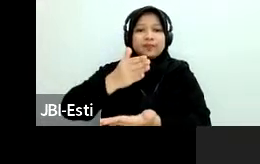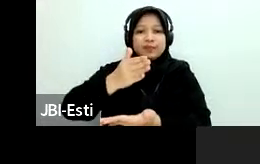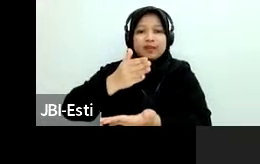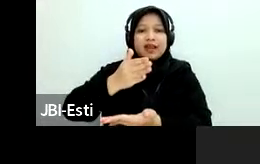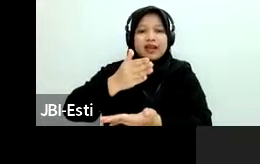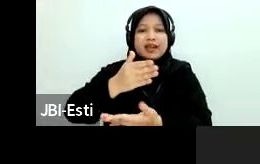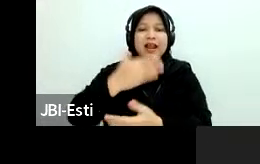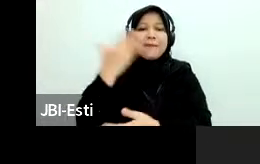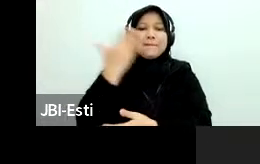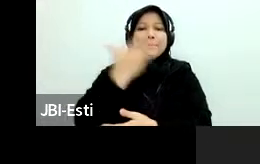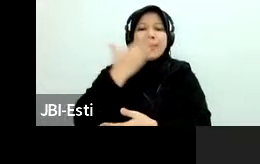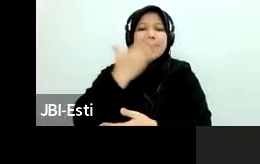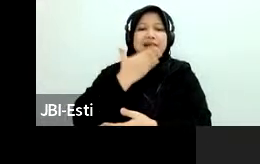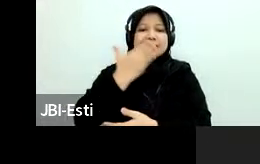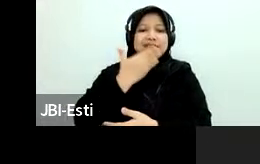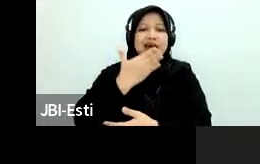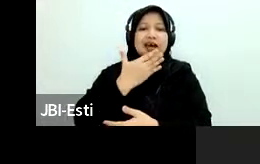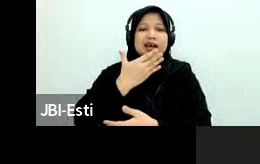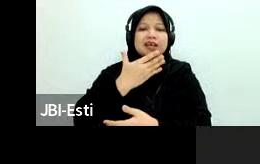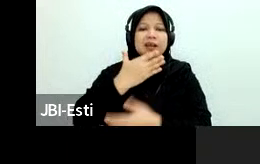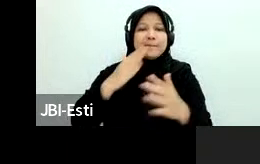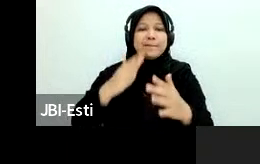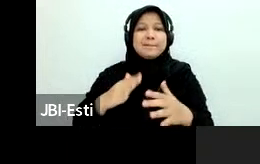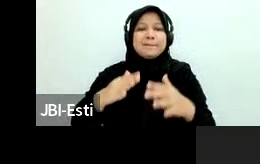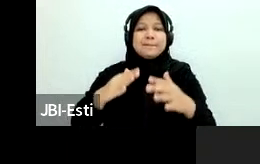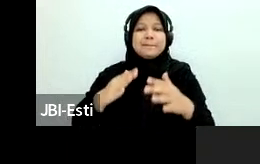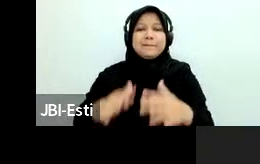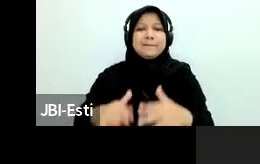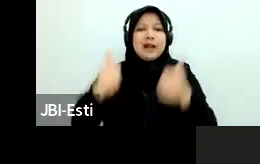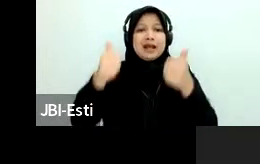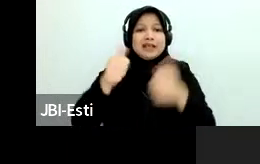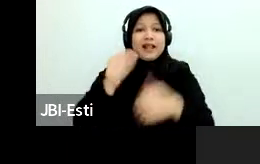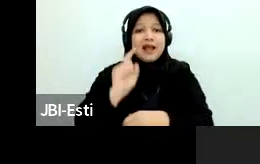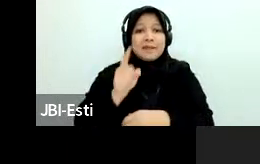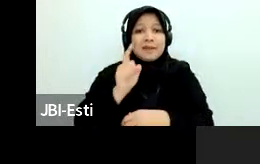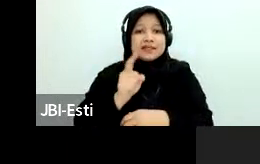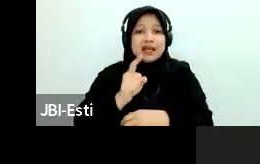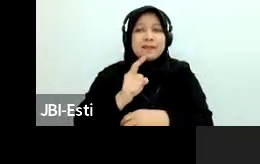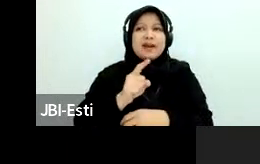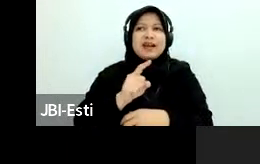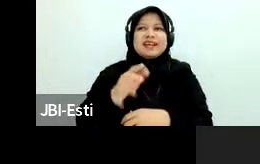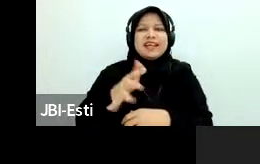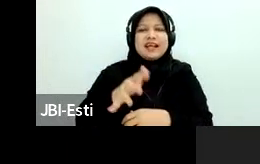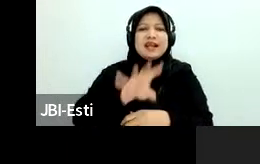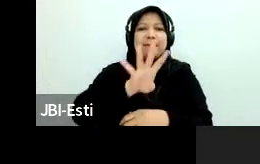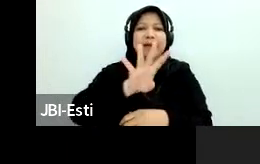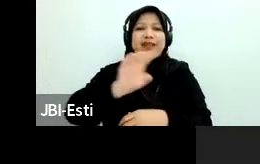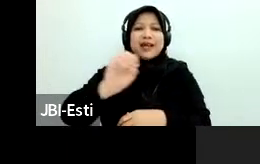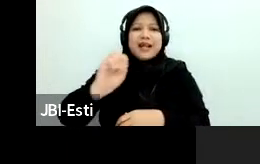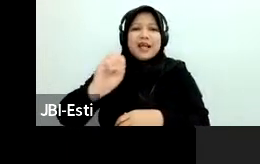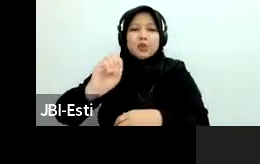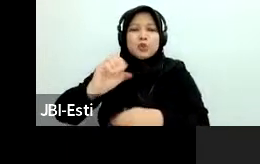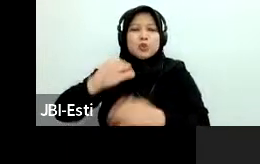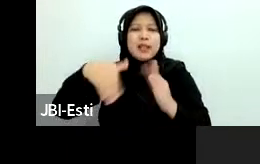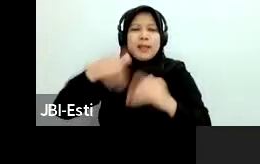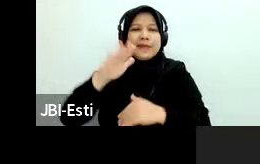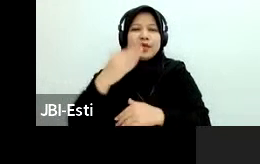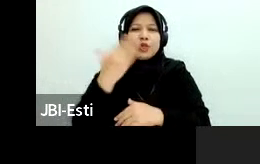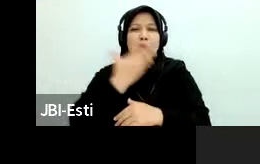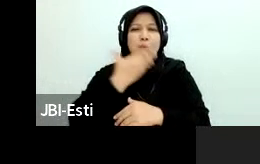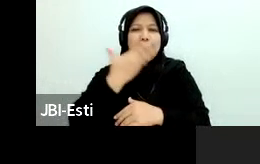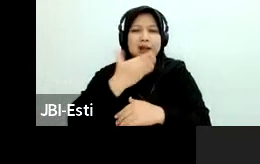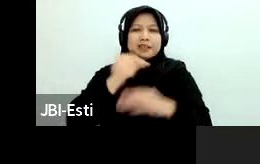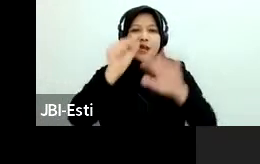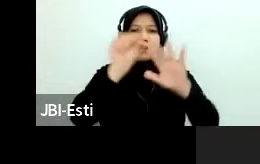menyatukan lebih dari 400 bahasa Brunei Dollar atau bahasa daerah di nusantara namun